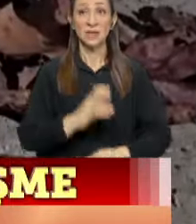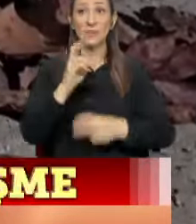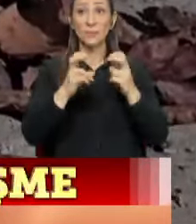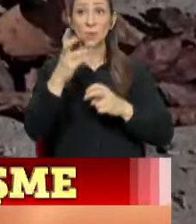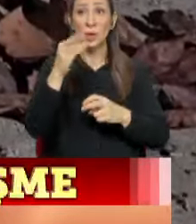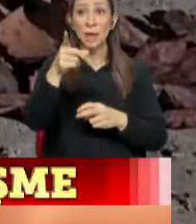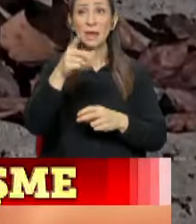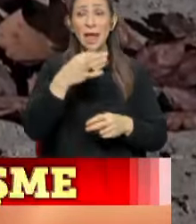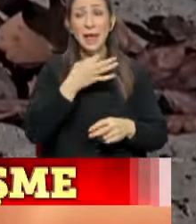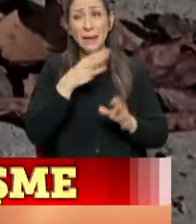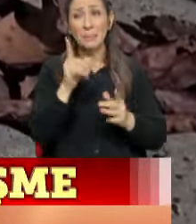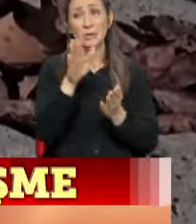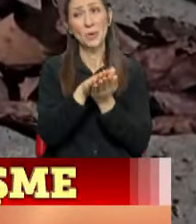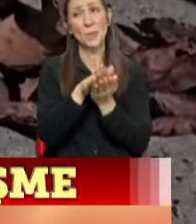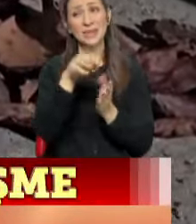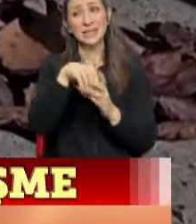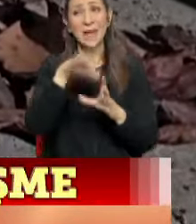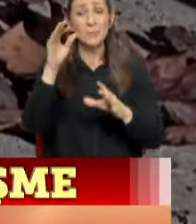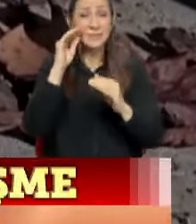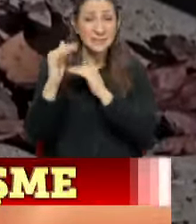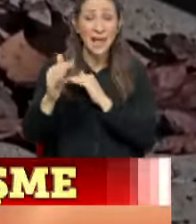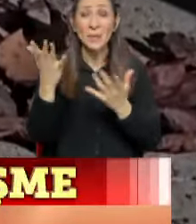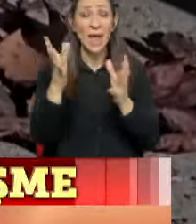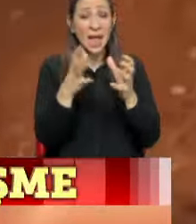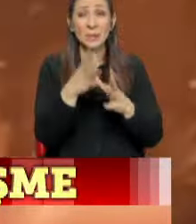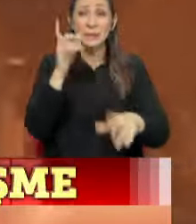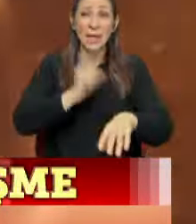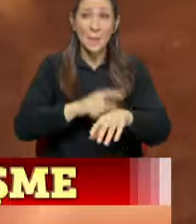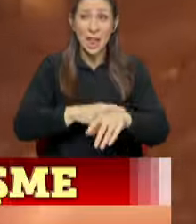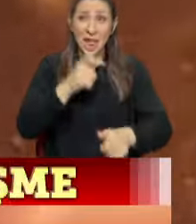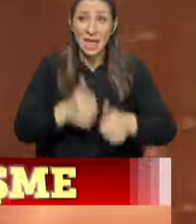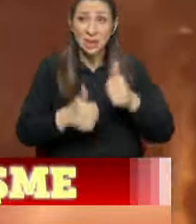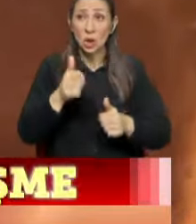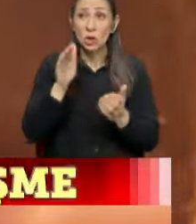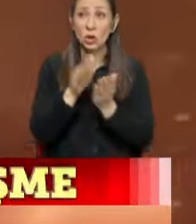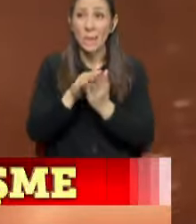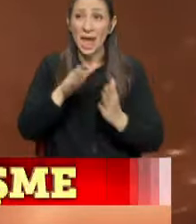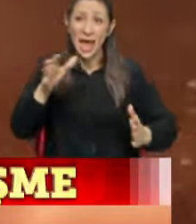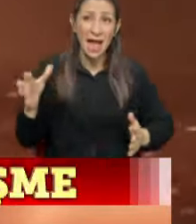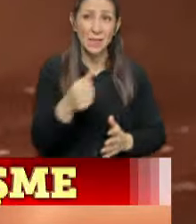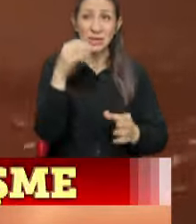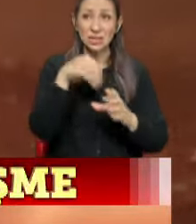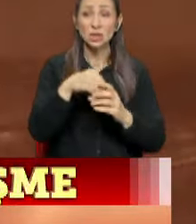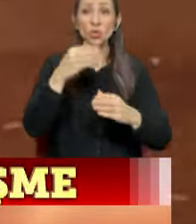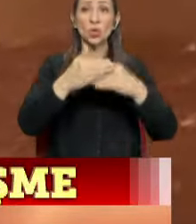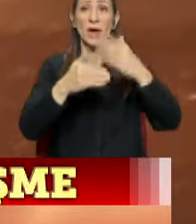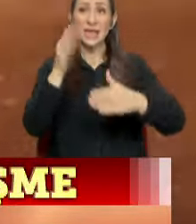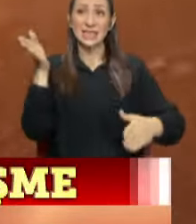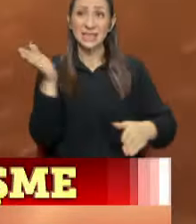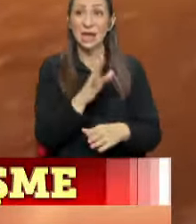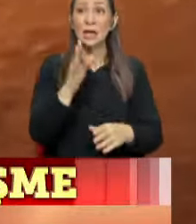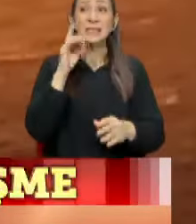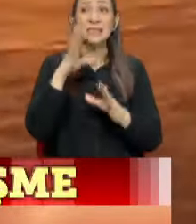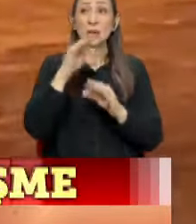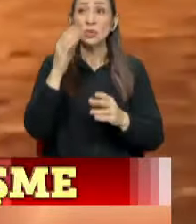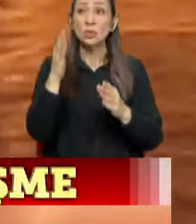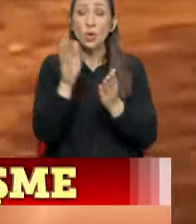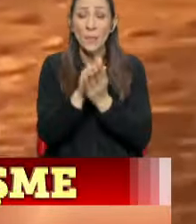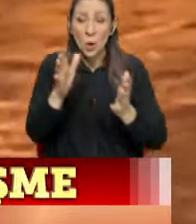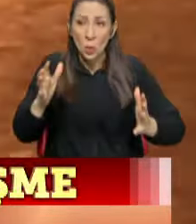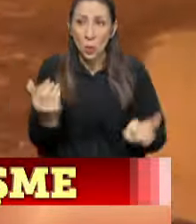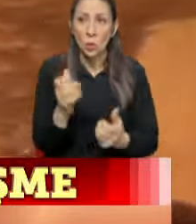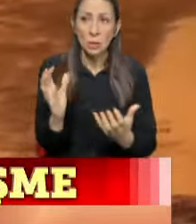Fabrikada bulunan mahsur kalan bir köpek için hem vatandaşlar hem ekipler zamanla yarıştı. Köpeğe ulaşmak için ekipler duvarı yıktı. Vatandaşlar köpeği